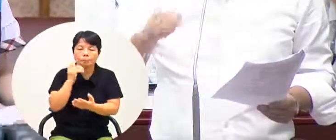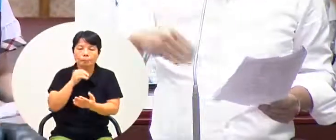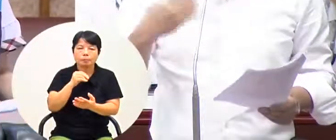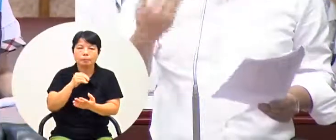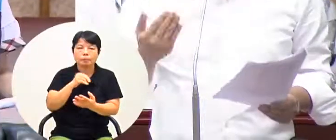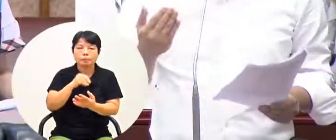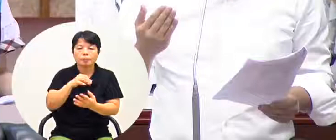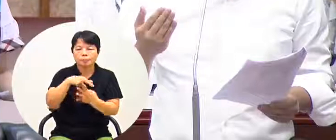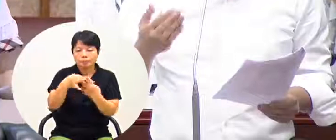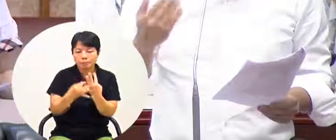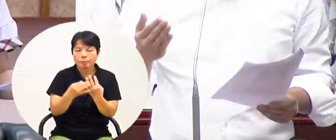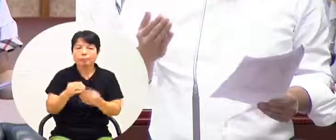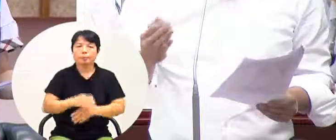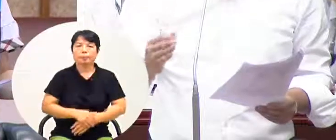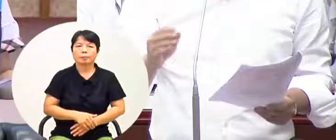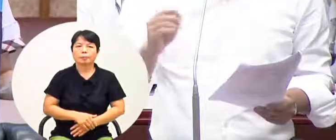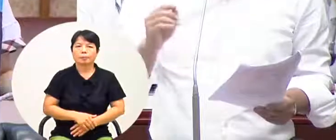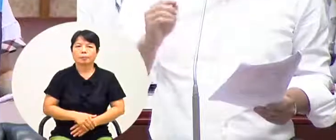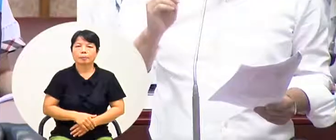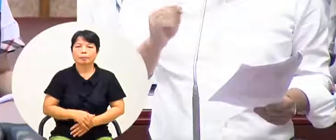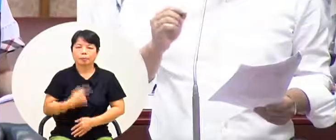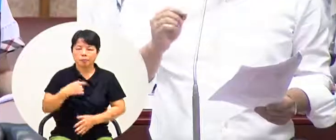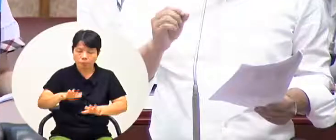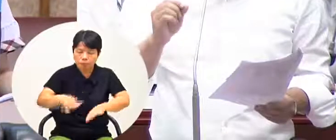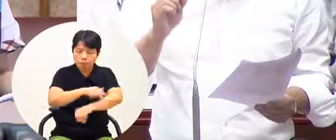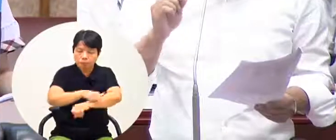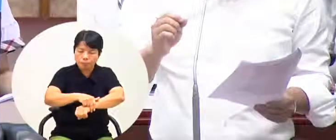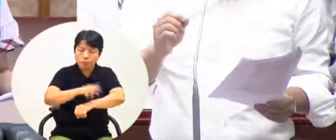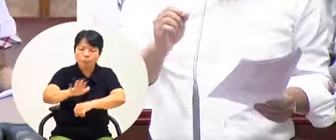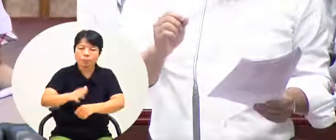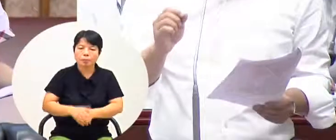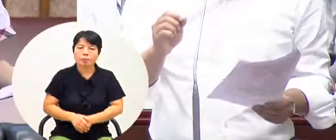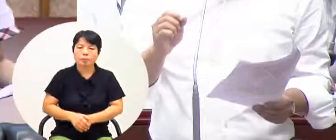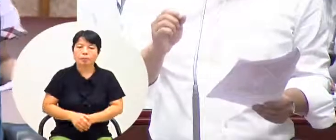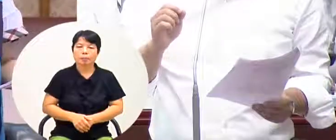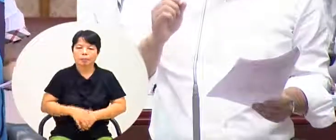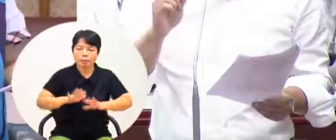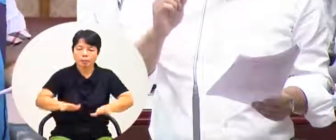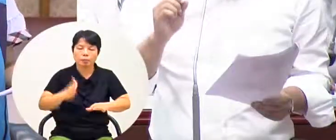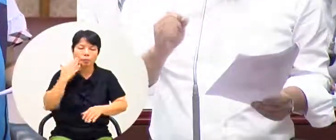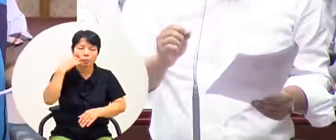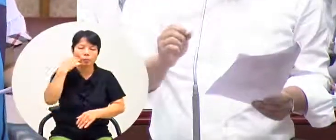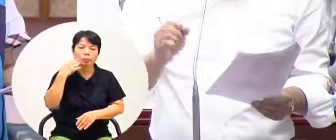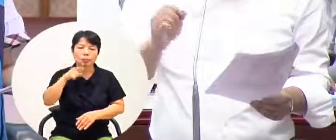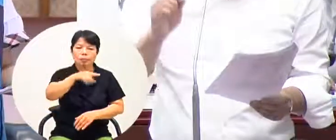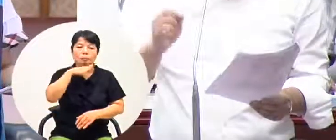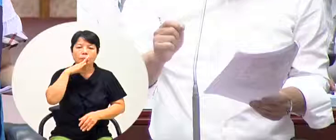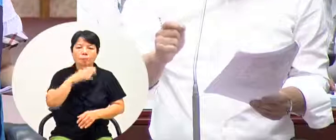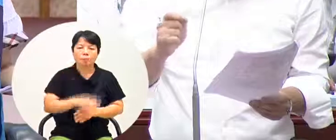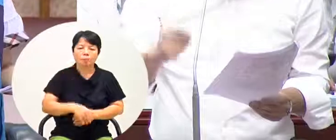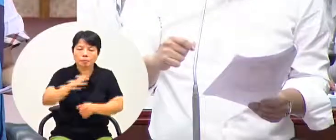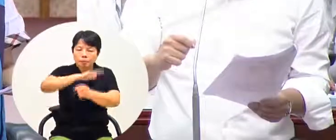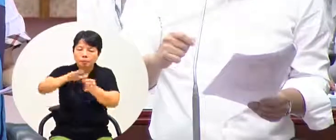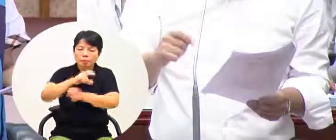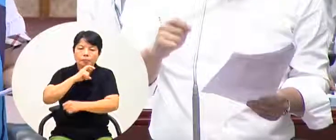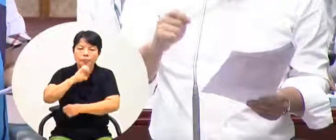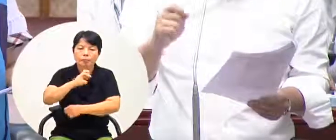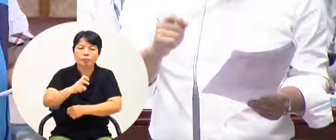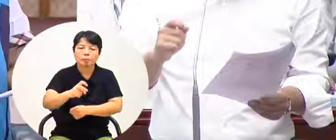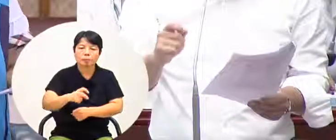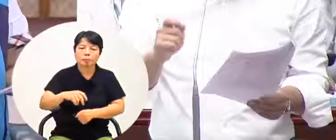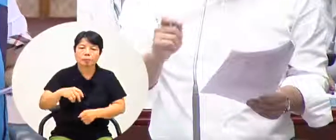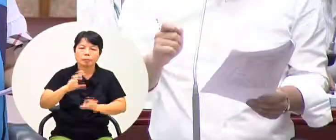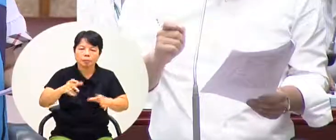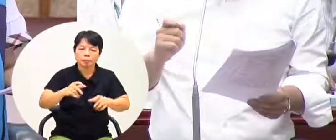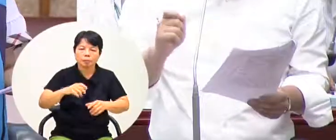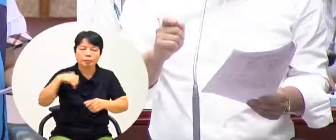们， 我们 有 明 规划， 我们有明定，就是今天如果你是年满二十岁的台湾国民，涉及在本市或者是